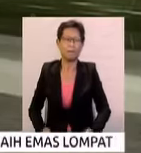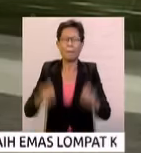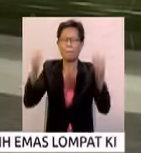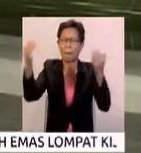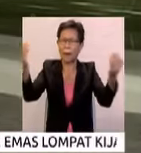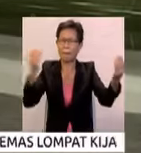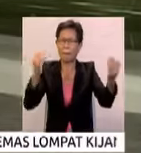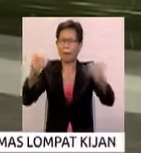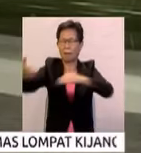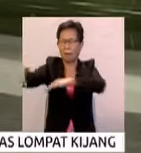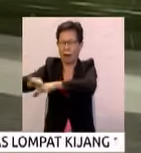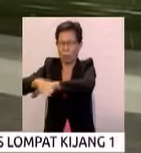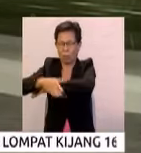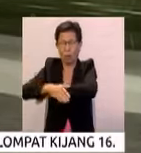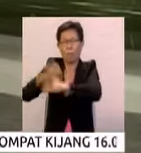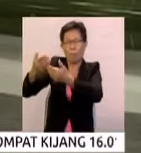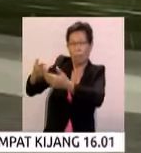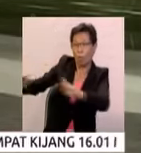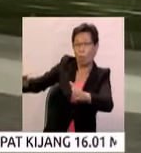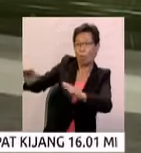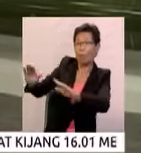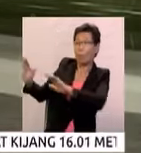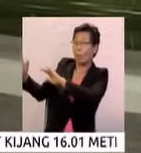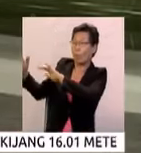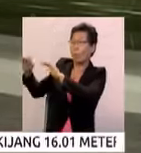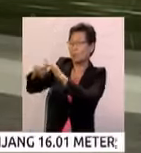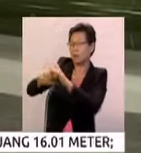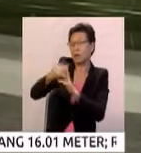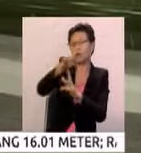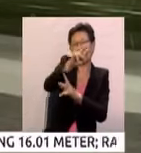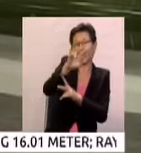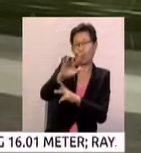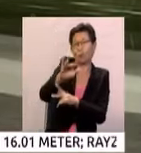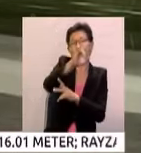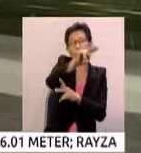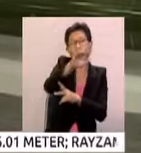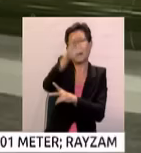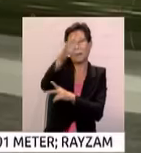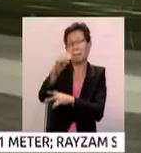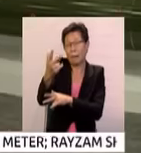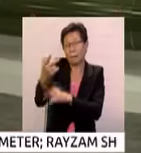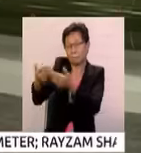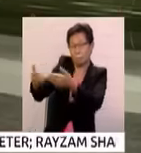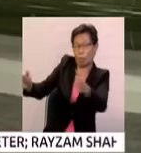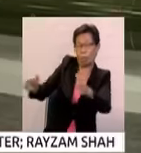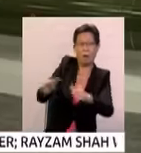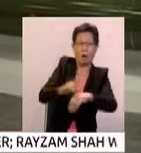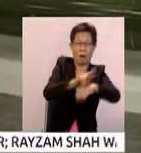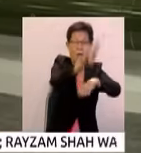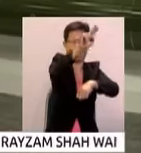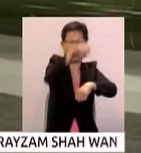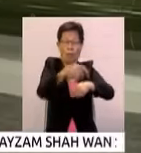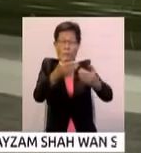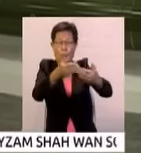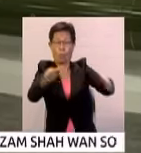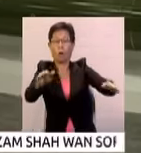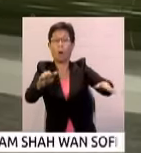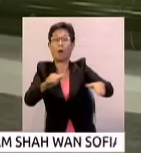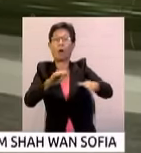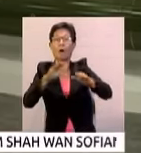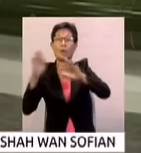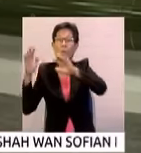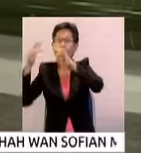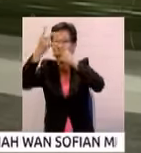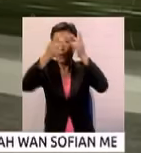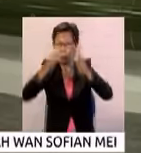Berbanding segmen maritim yang dibuka kepada pengunjung sejak 26 Mac lepas, segmen aero angkasa hanya dibuka kepada